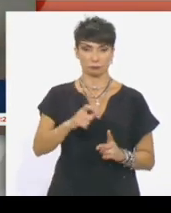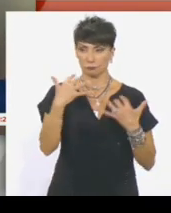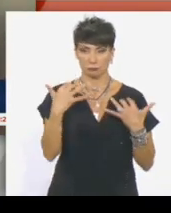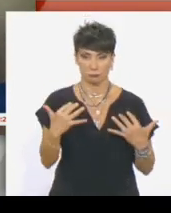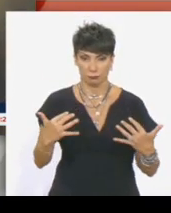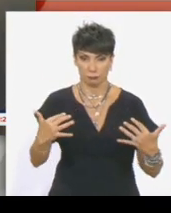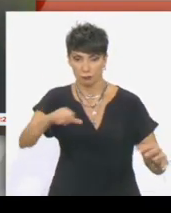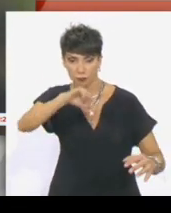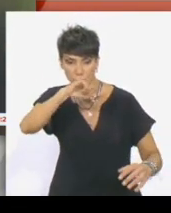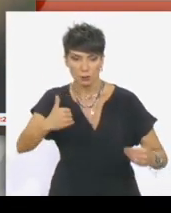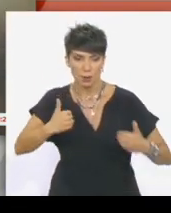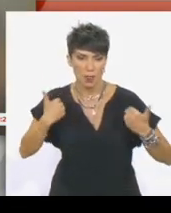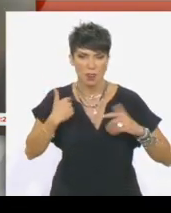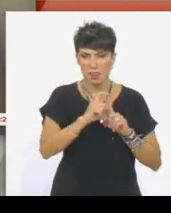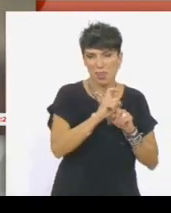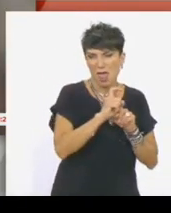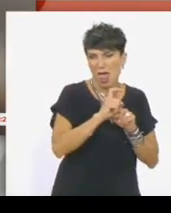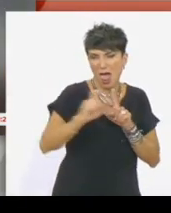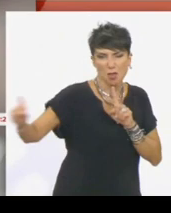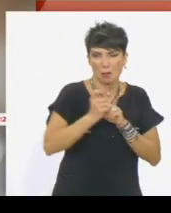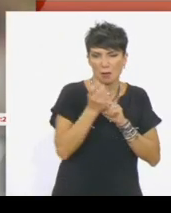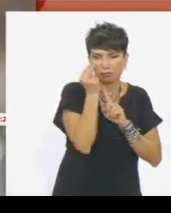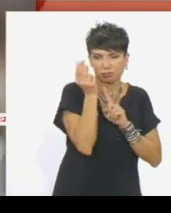στη νεολαία και εκατομμύρια προβολές στα βίντεο